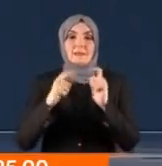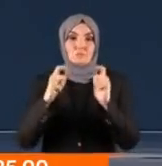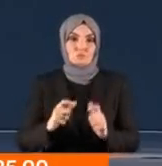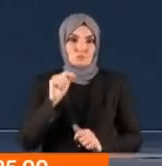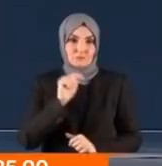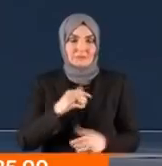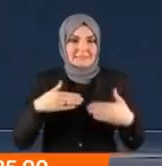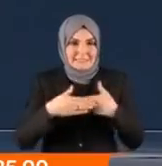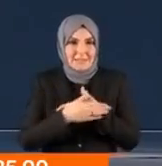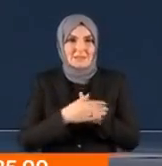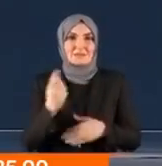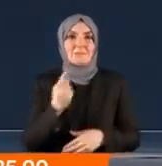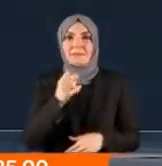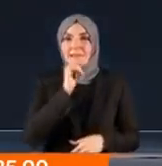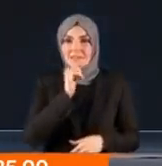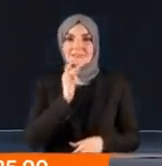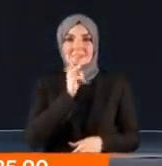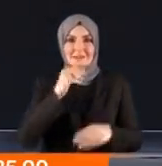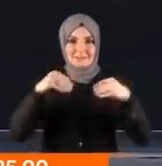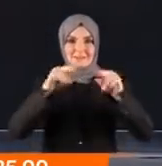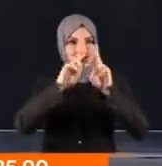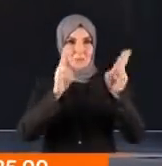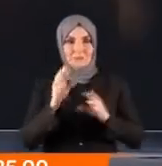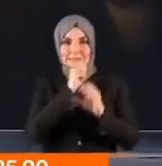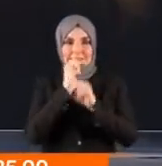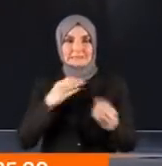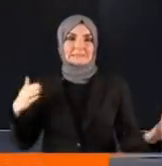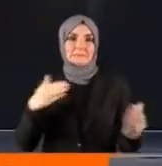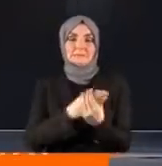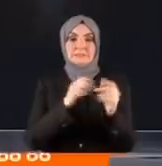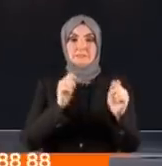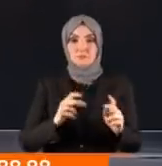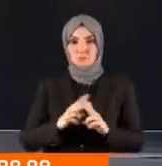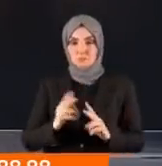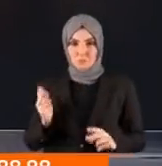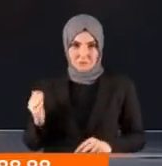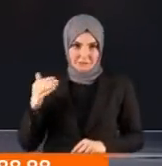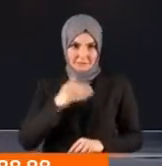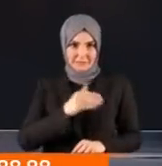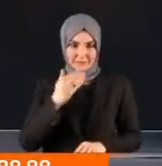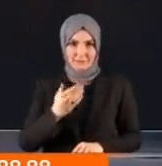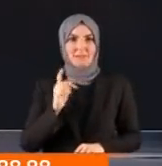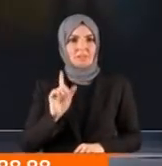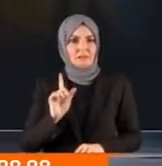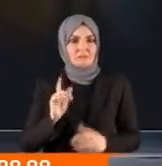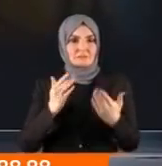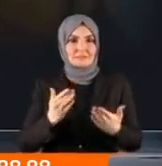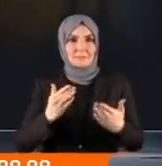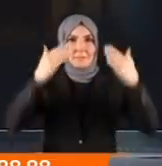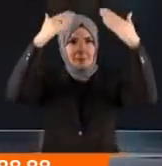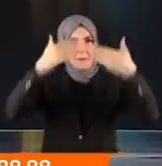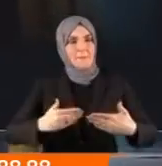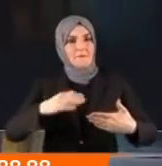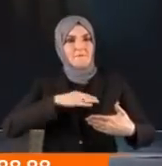gece bir Tekel Bayi ne baskın yaptı polis Aslında olması gerektiği gibi kepek kapalıydı su